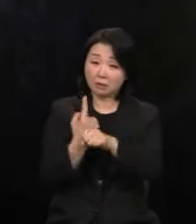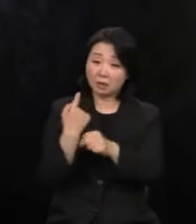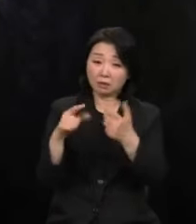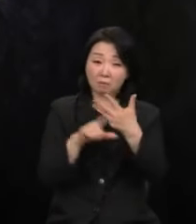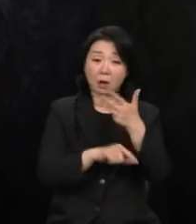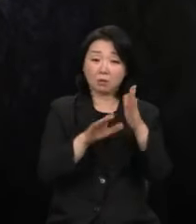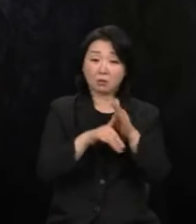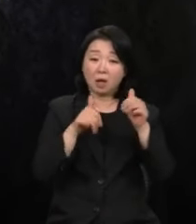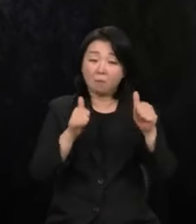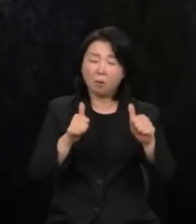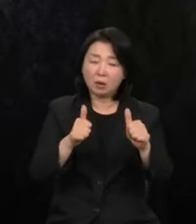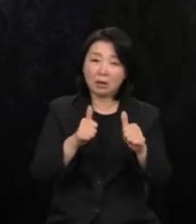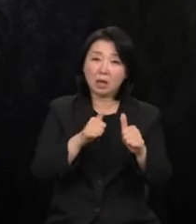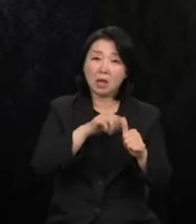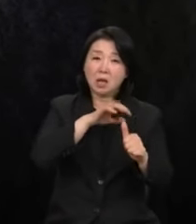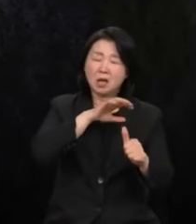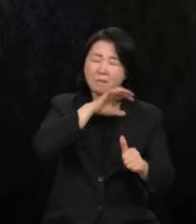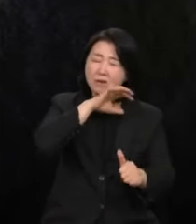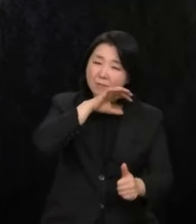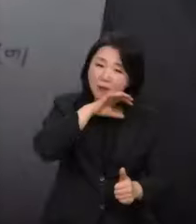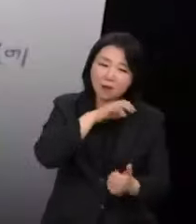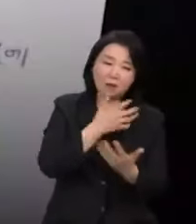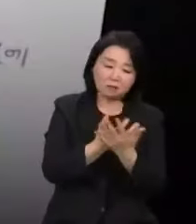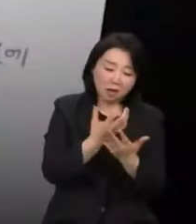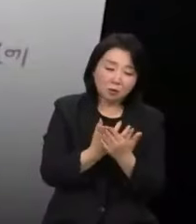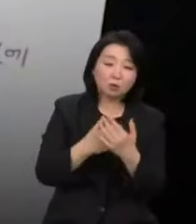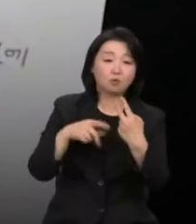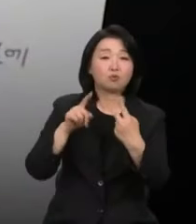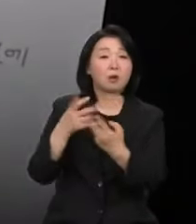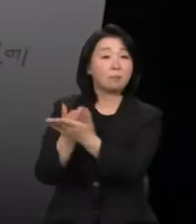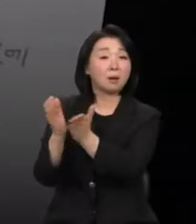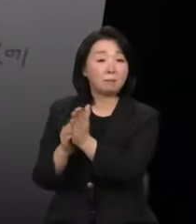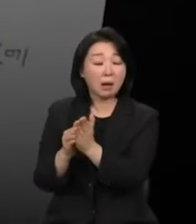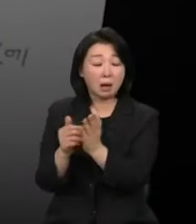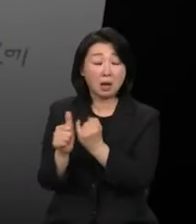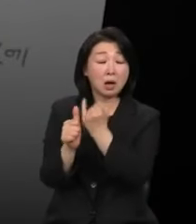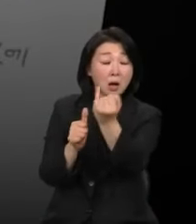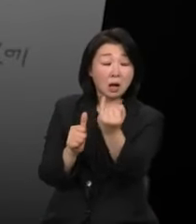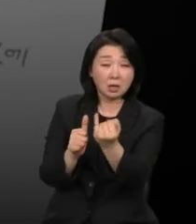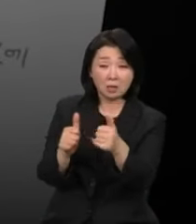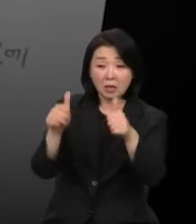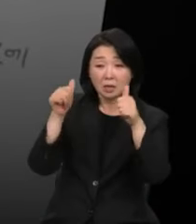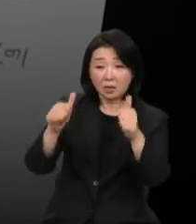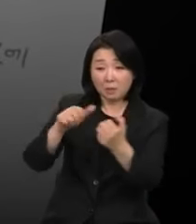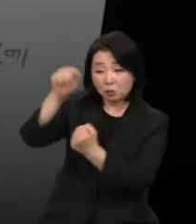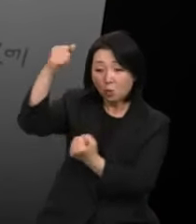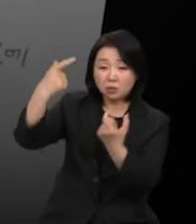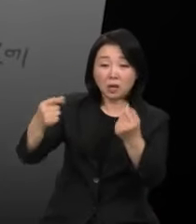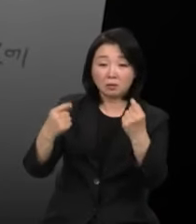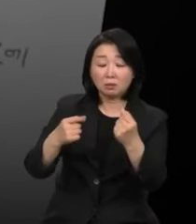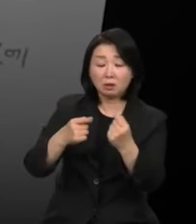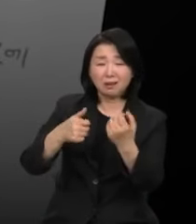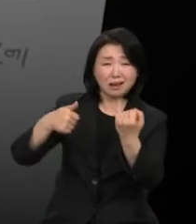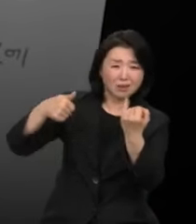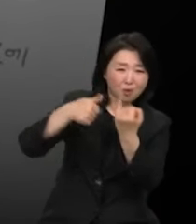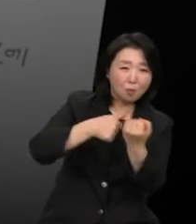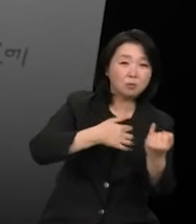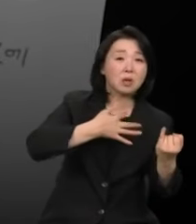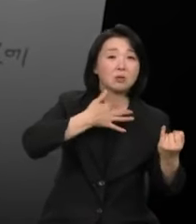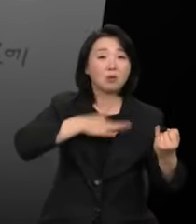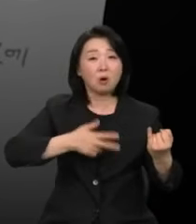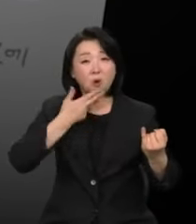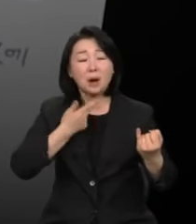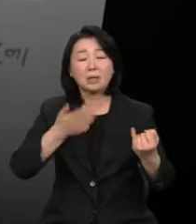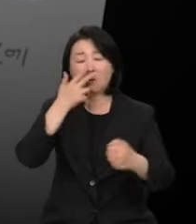8월 법원에 탄원서 두 장이 제출됐습니다. 가해자 아내는 남편이 공소장에 나온 것처럼 그런 범죄를 저지르지